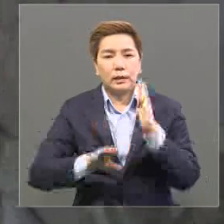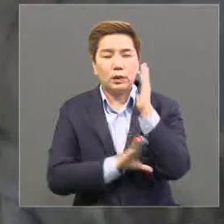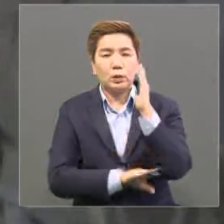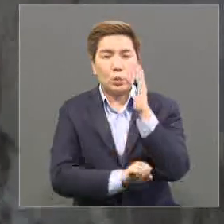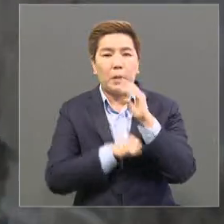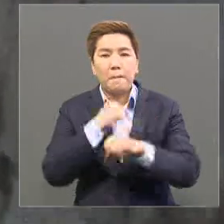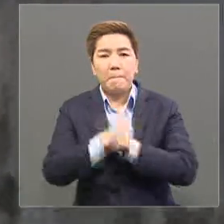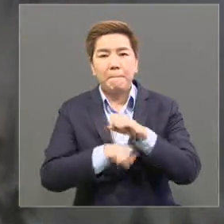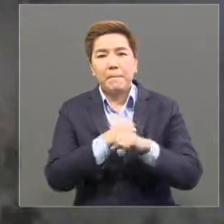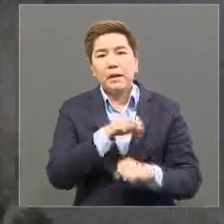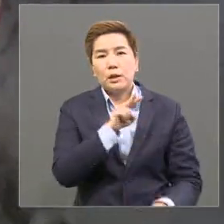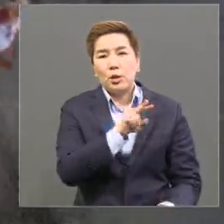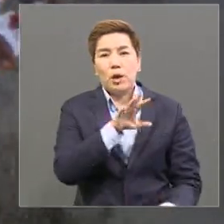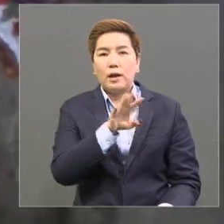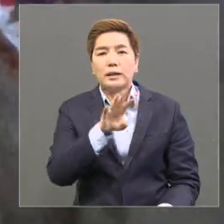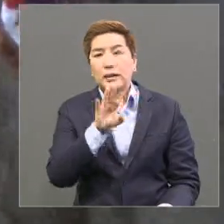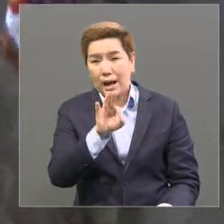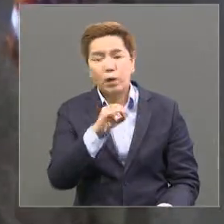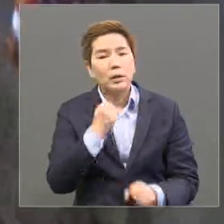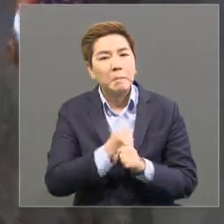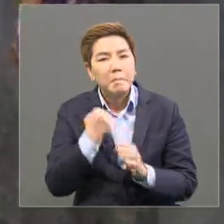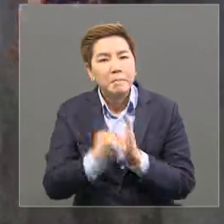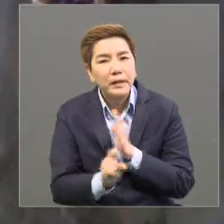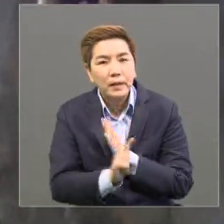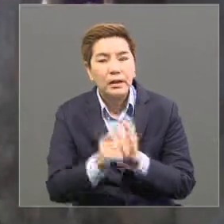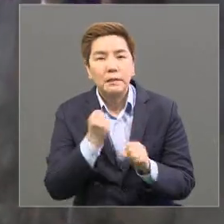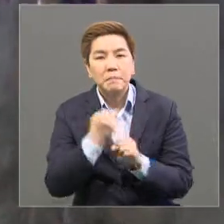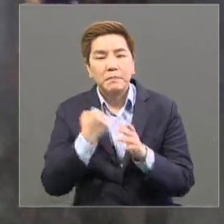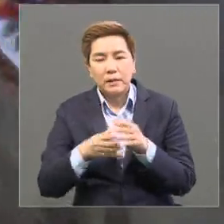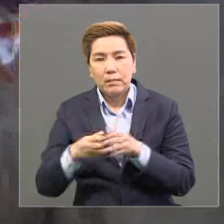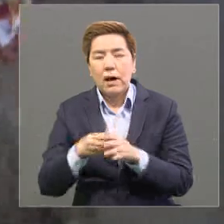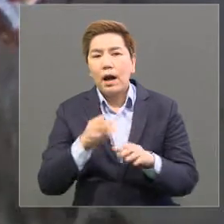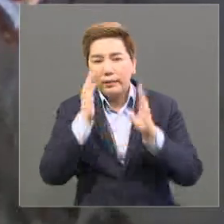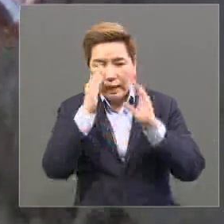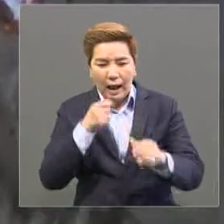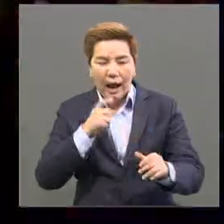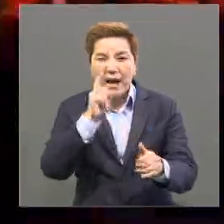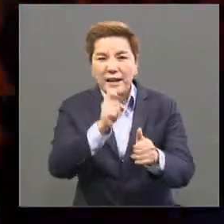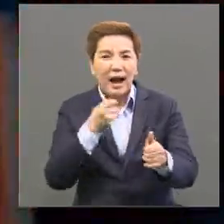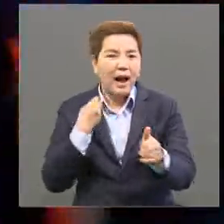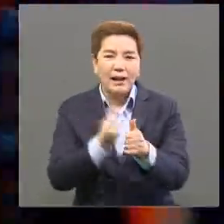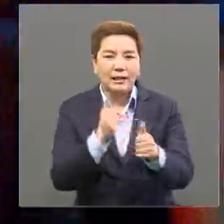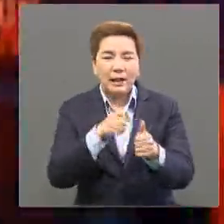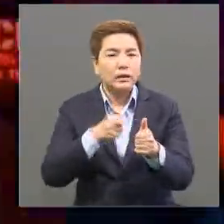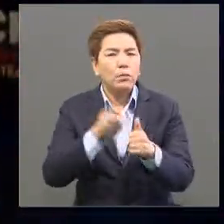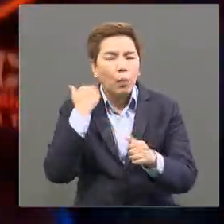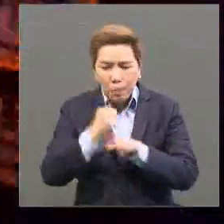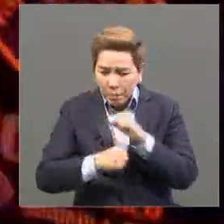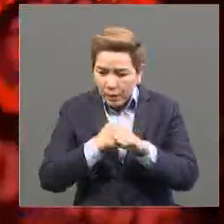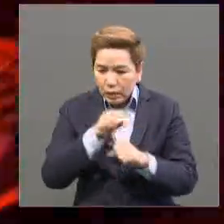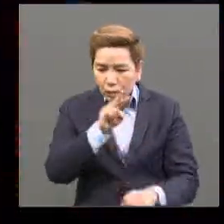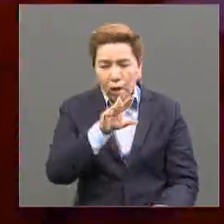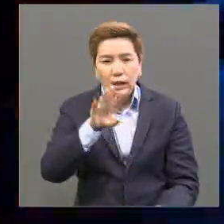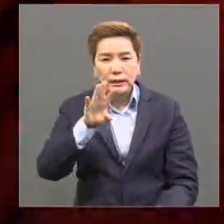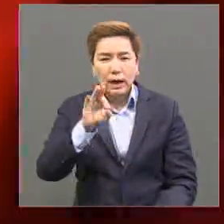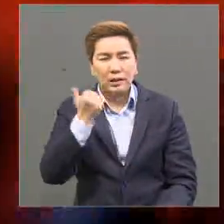แต่ปี2549ความผิดเนี่ยฐานร่วมกันฆ่าผู้อื่นโดยเจตนาไว้ก่อนเหตุการณ์แต่ปี49